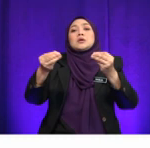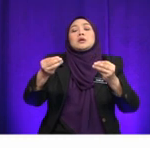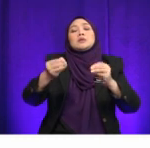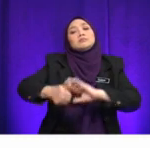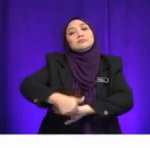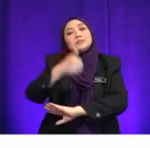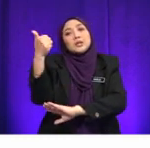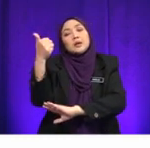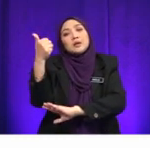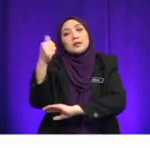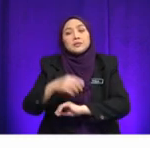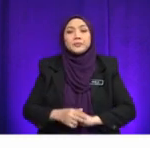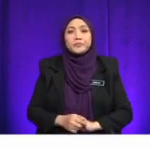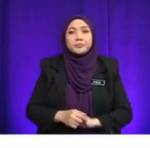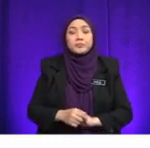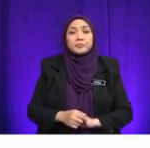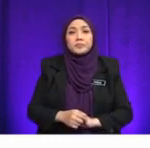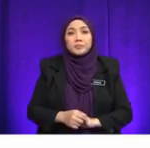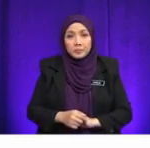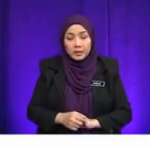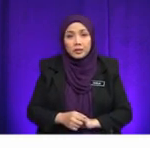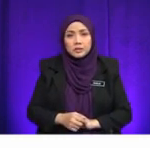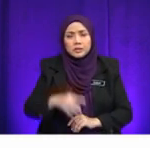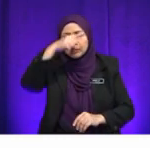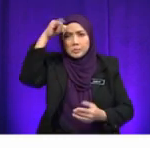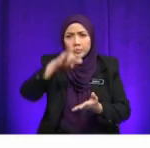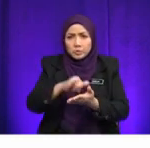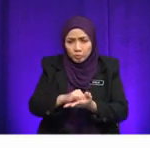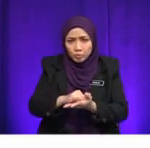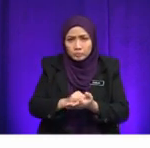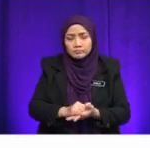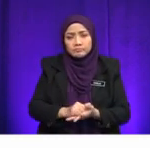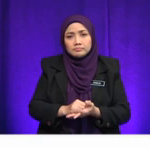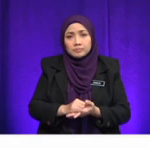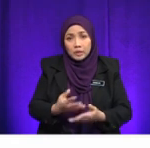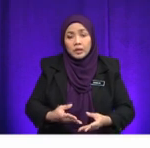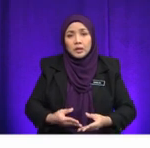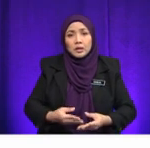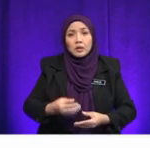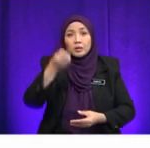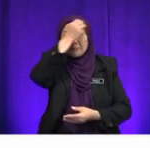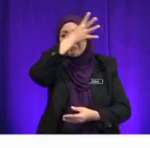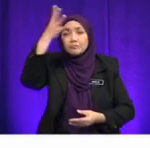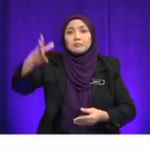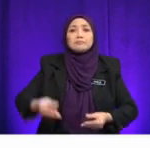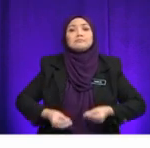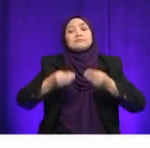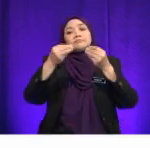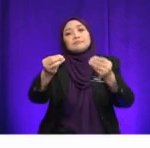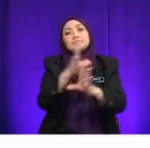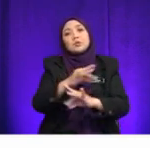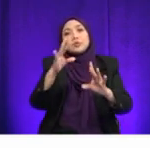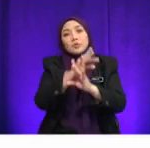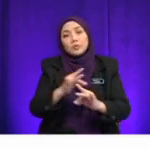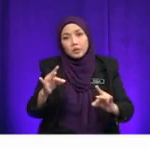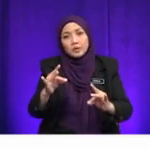itulah yang sebenarnya membawa kepada pengistirahan penyerahan serawa kepada kerajaan British pada satu Juli